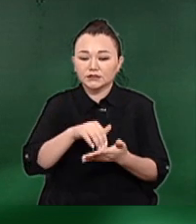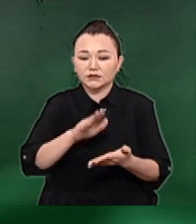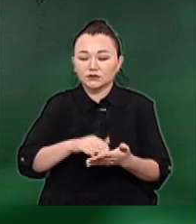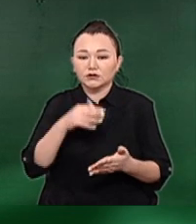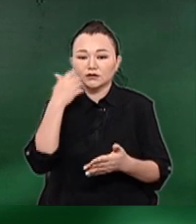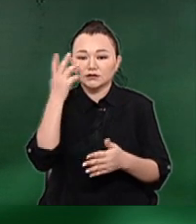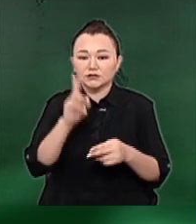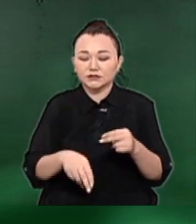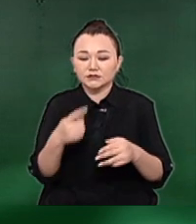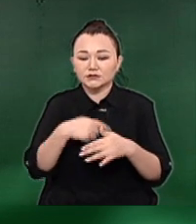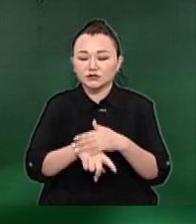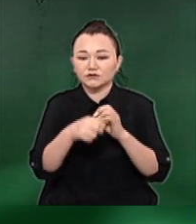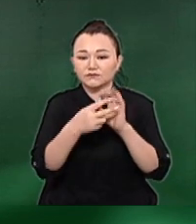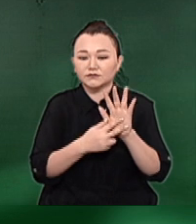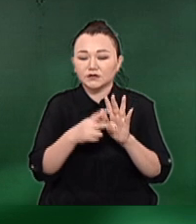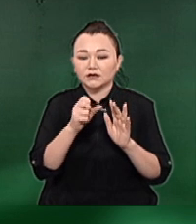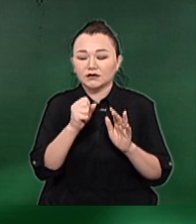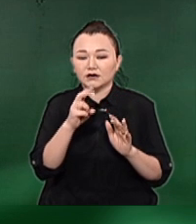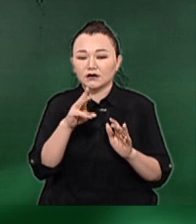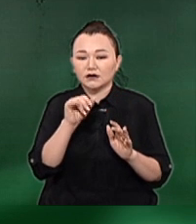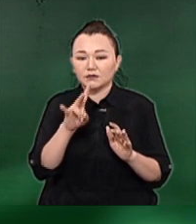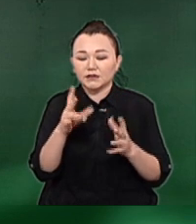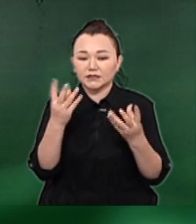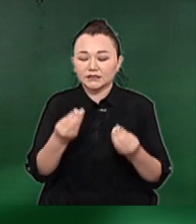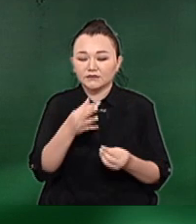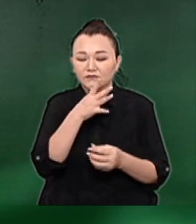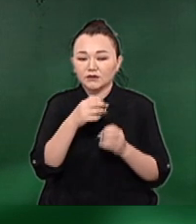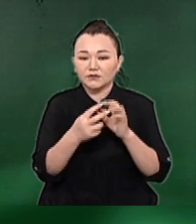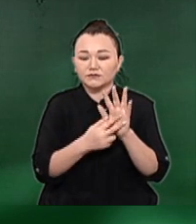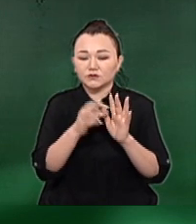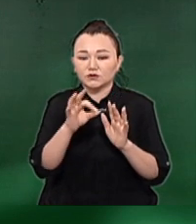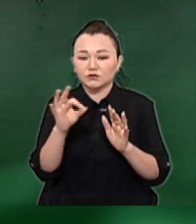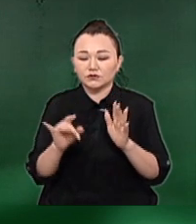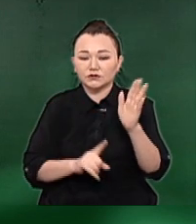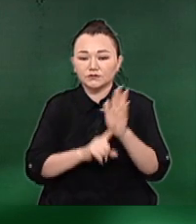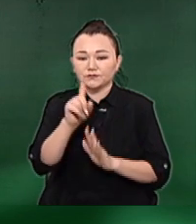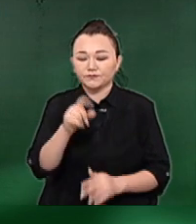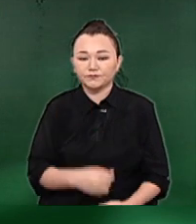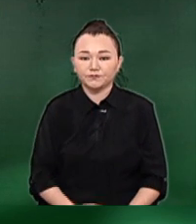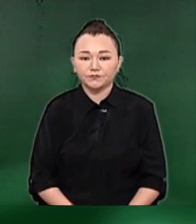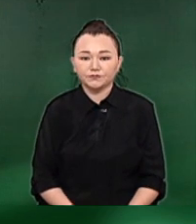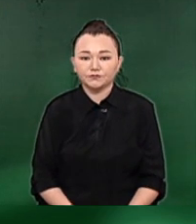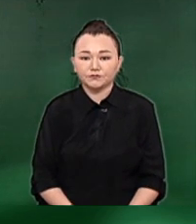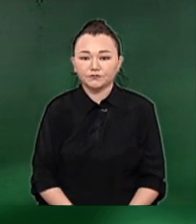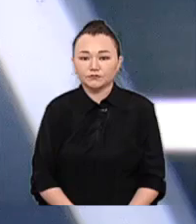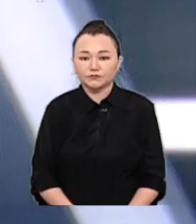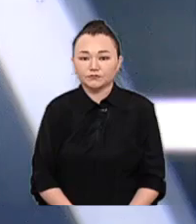аяқталған сәтте, демек 18 ақпан күні сағат 18:01-де басталады.